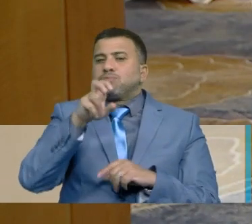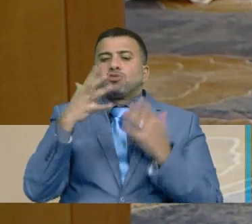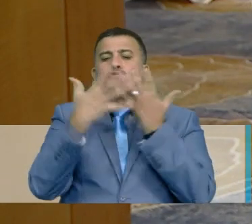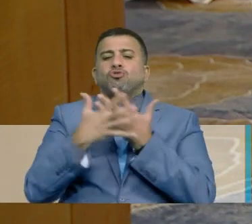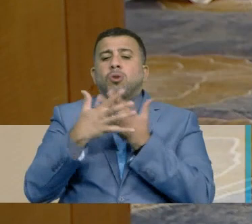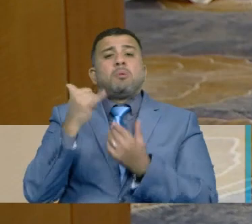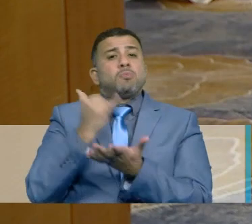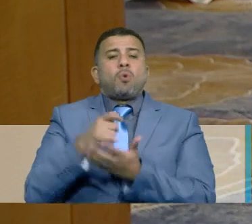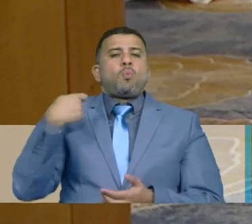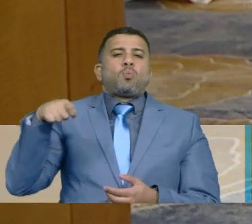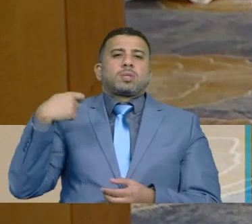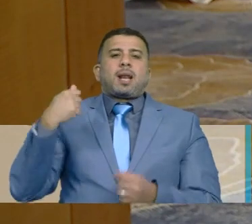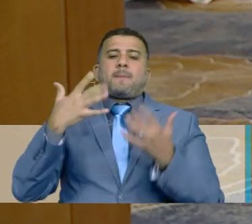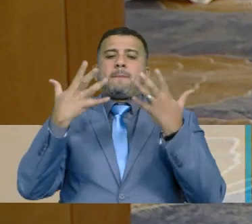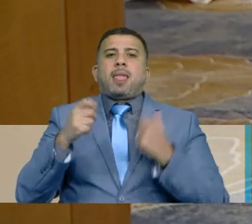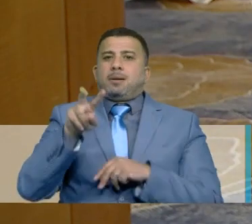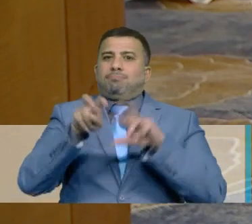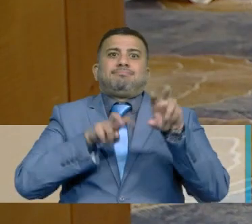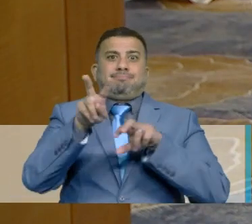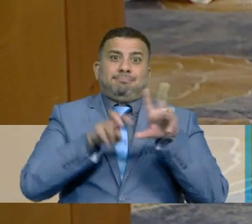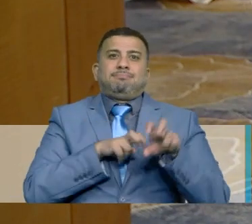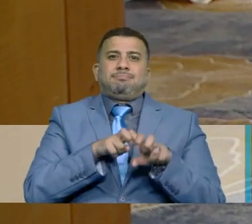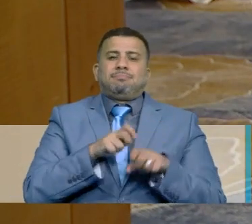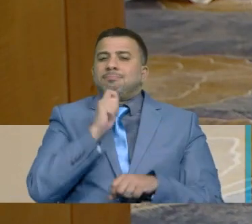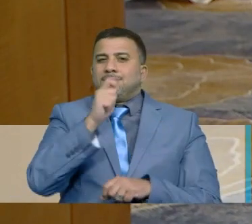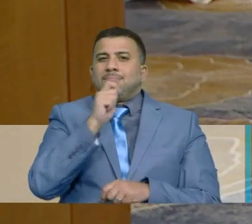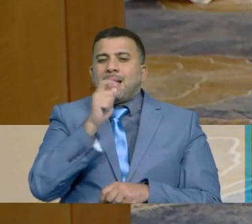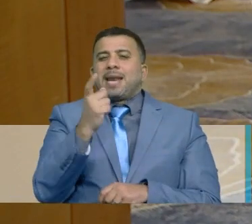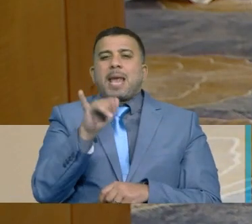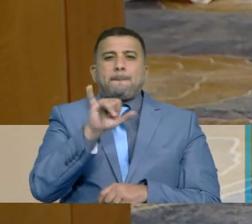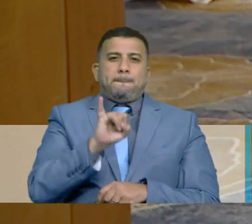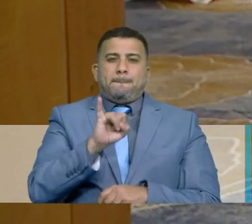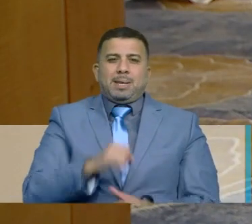الذي أطلقته وزارة المالية. لأخبار الدار ريم عيسى.